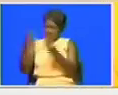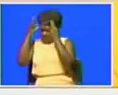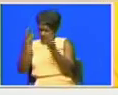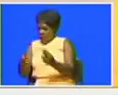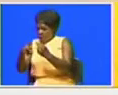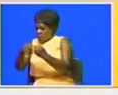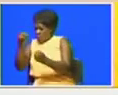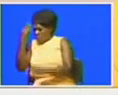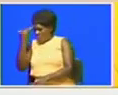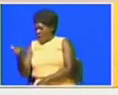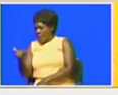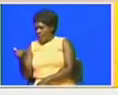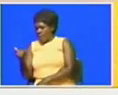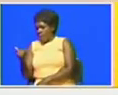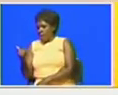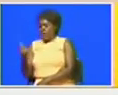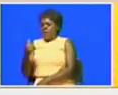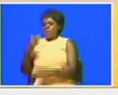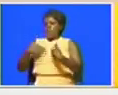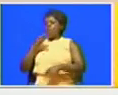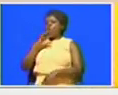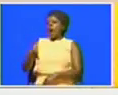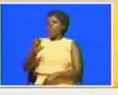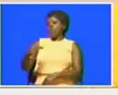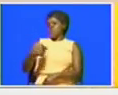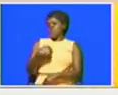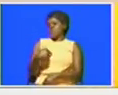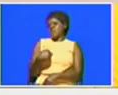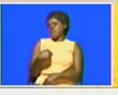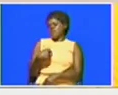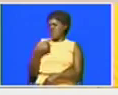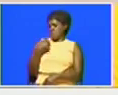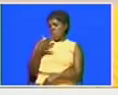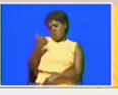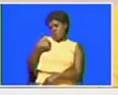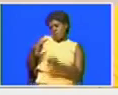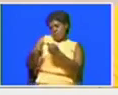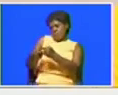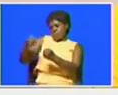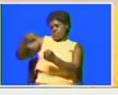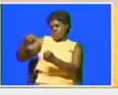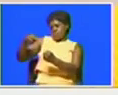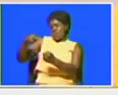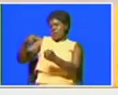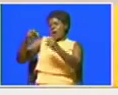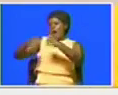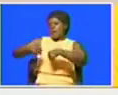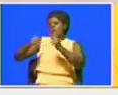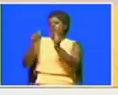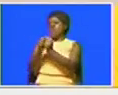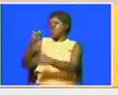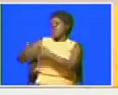tu ya watu, likuwa natusi mimi. Kasema wacha niende nitaini, tuelewane na watu